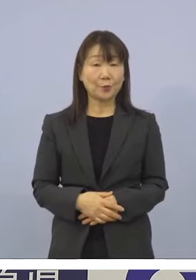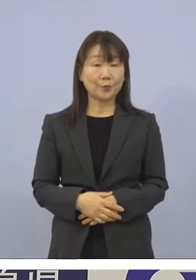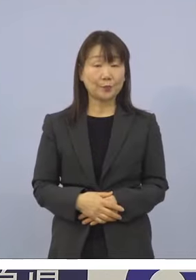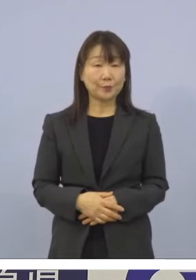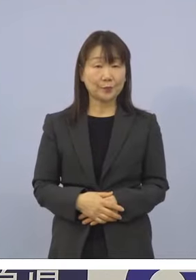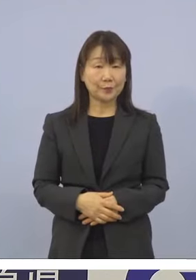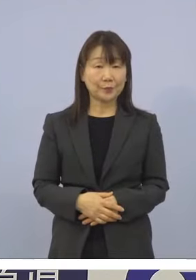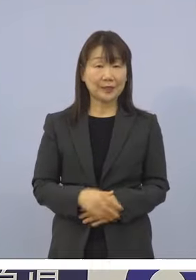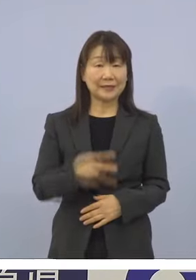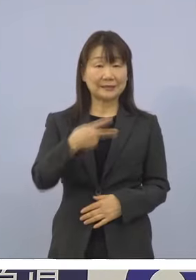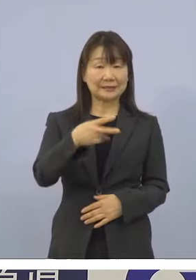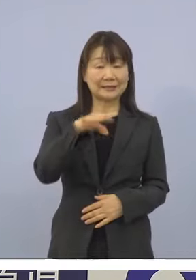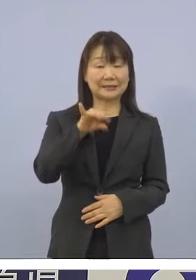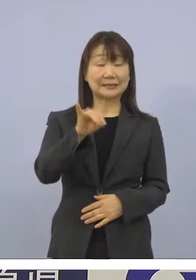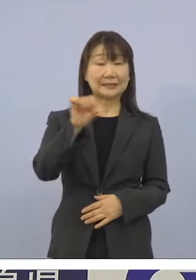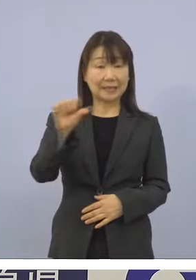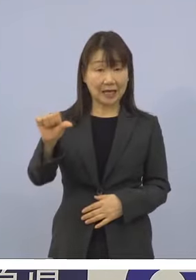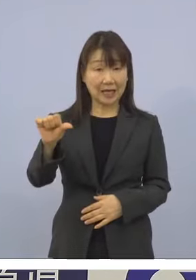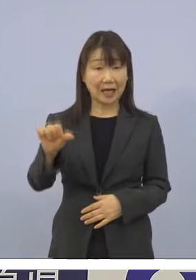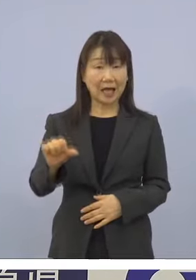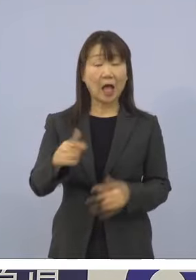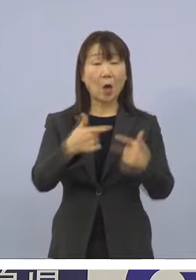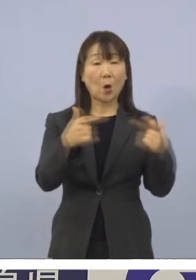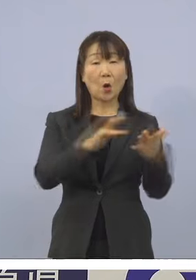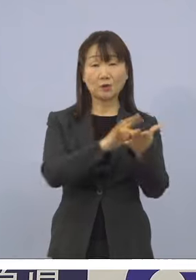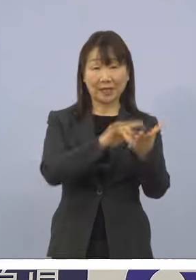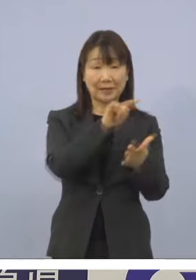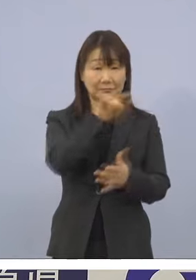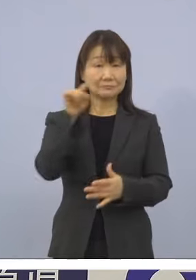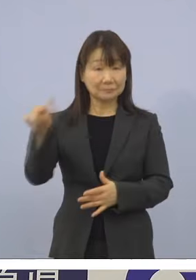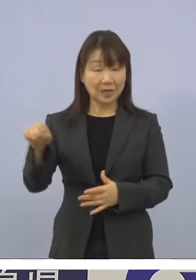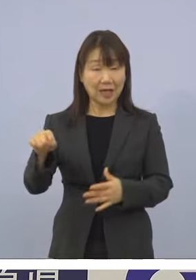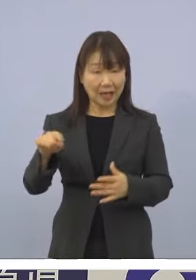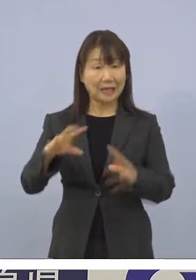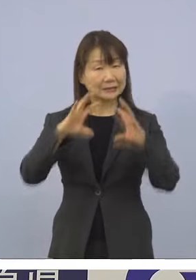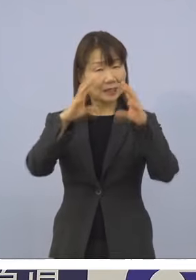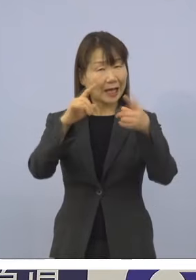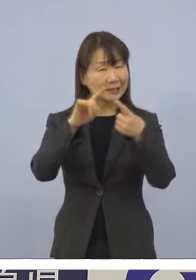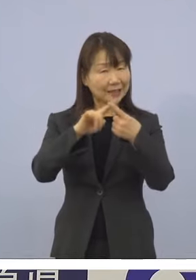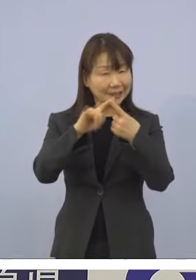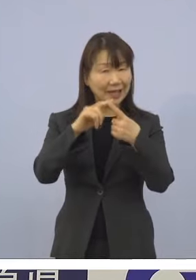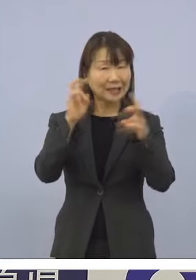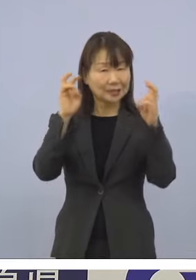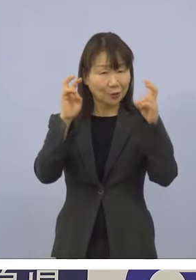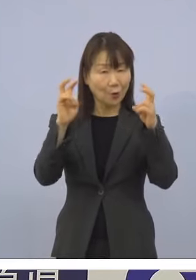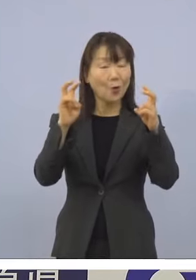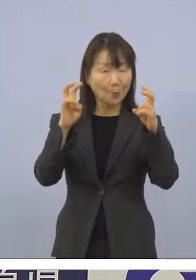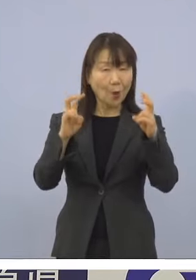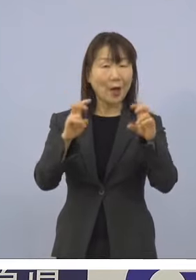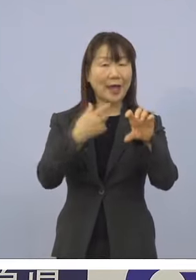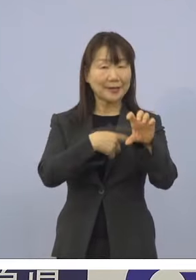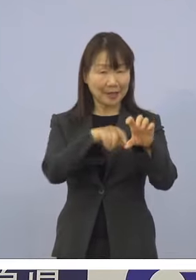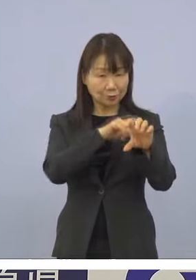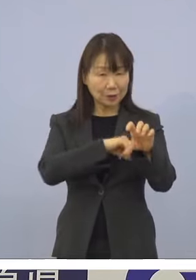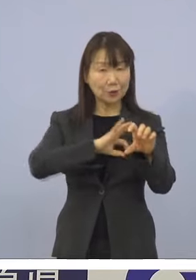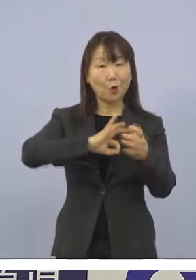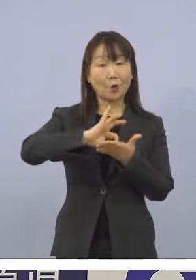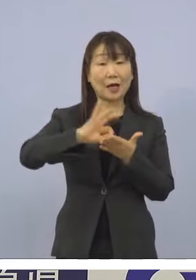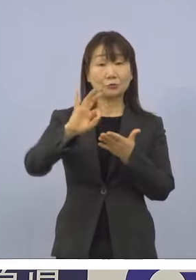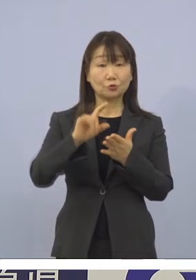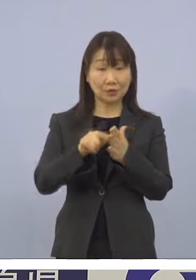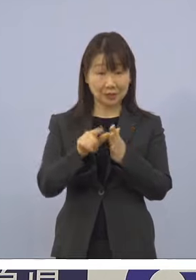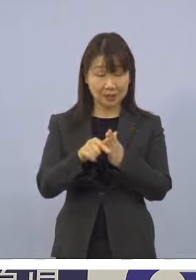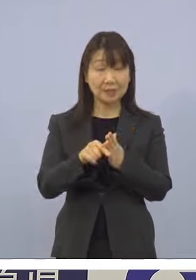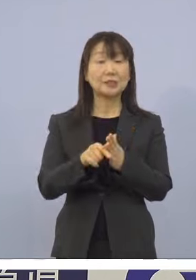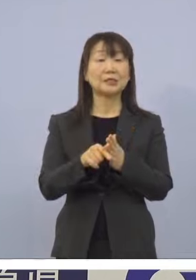マニチュアさん、大塚さんのような世界企業はですね、いわゆるエネルギーを買うときにもですね、いわゆる普